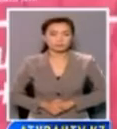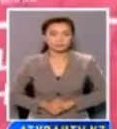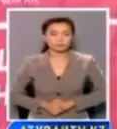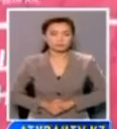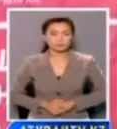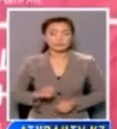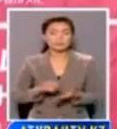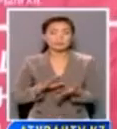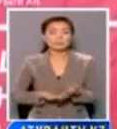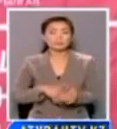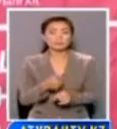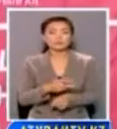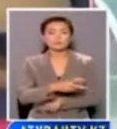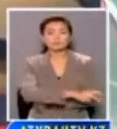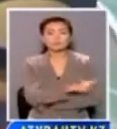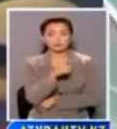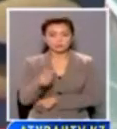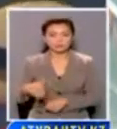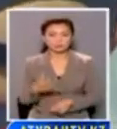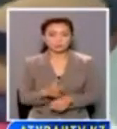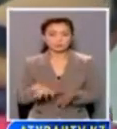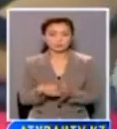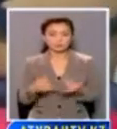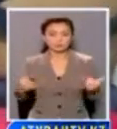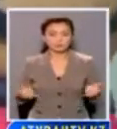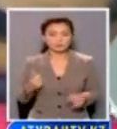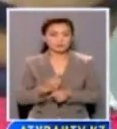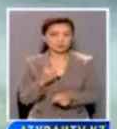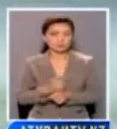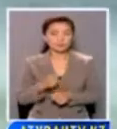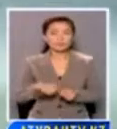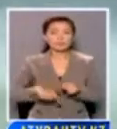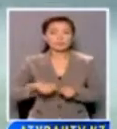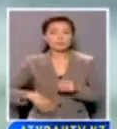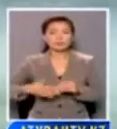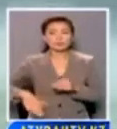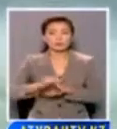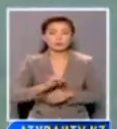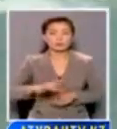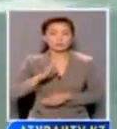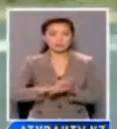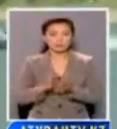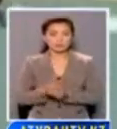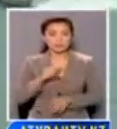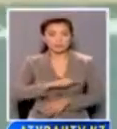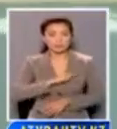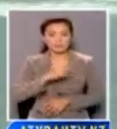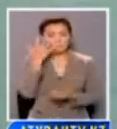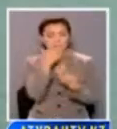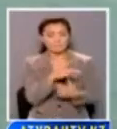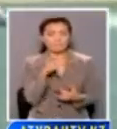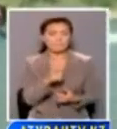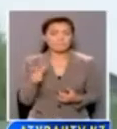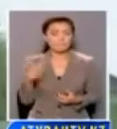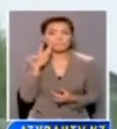Согласно постановлению главного санитарного врача, в настоящее время запрещена прогулка на берегу Урал и купание. Мы заметили, что жители